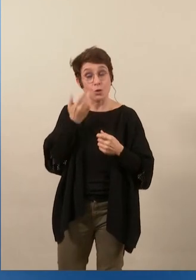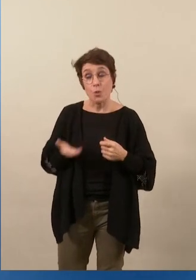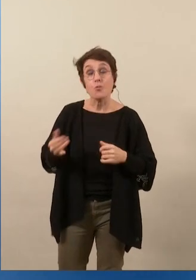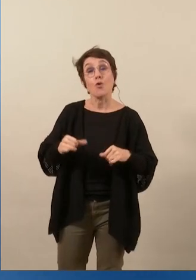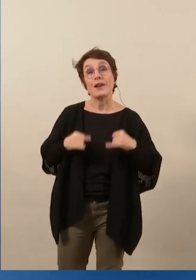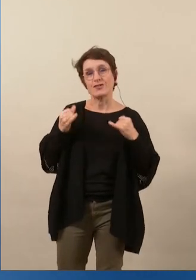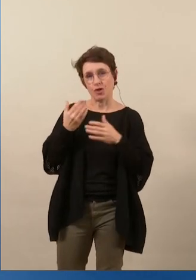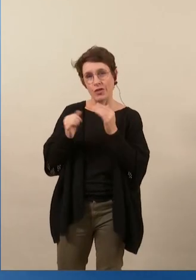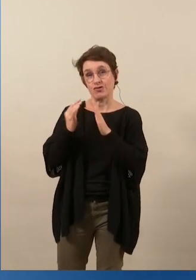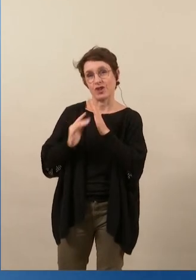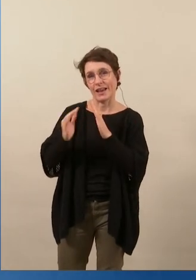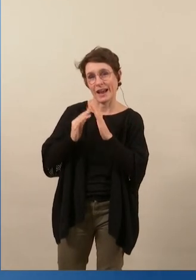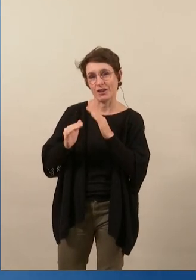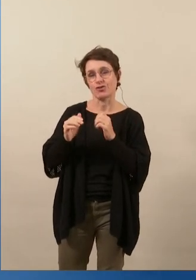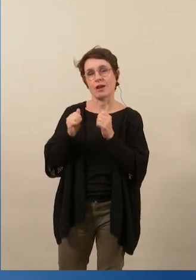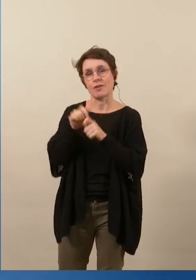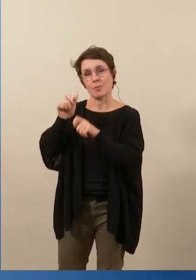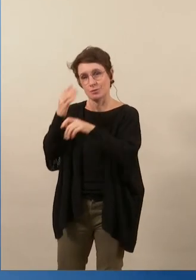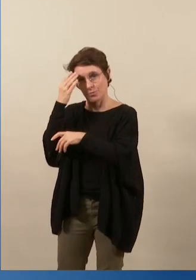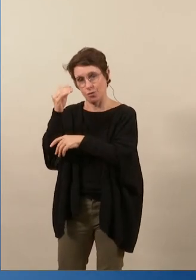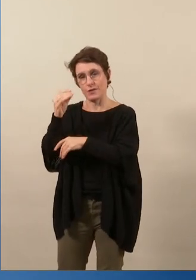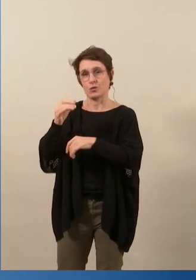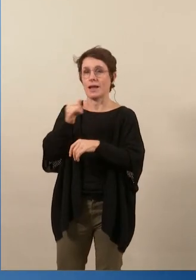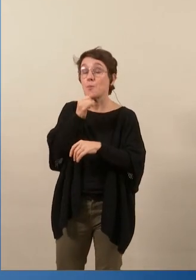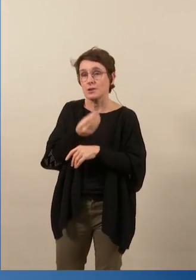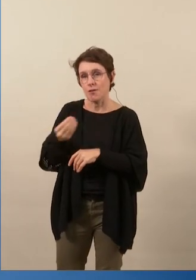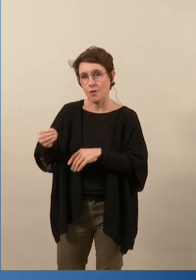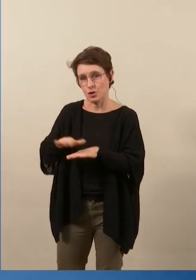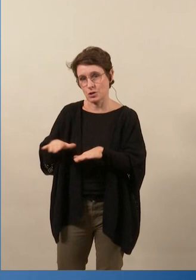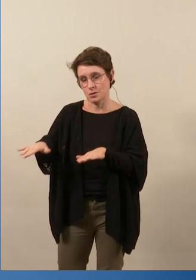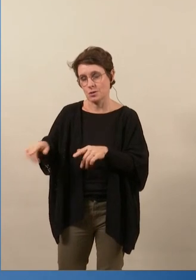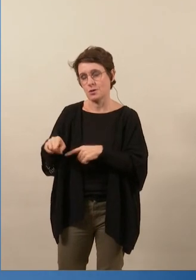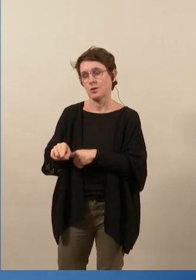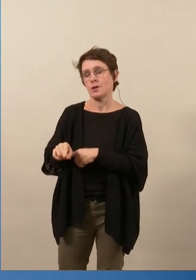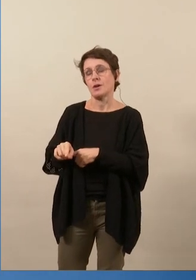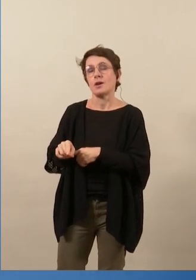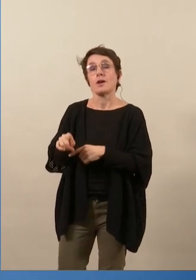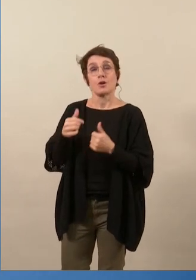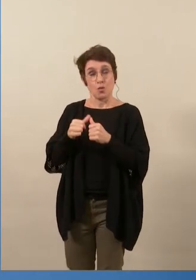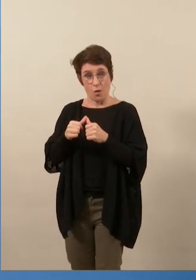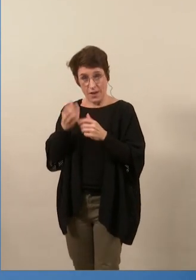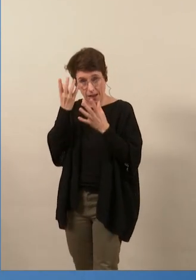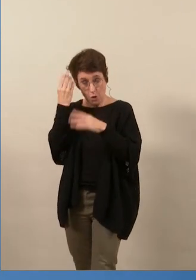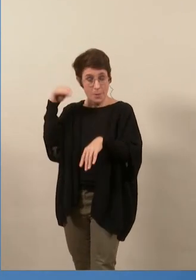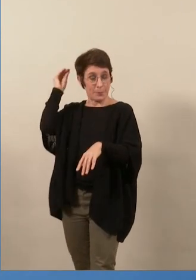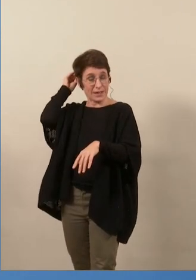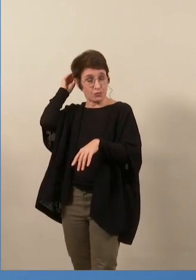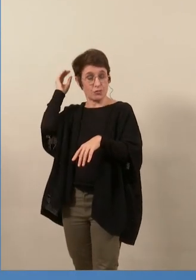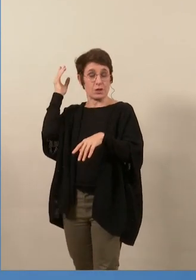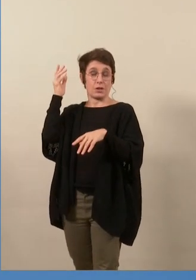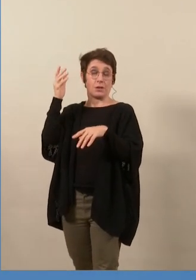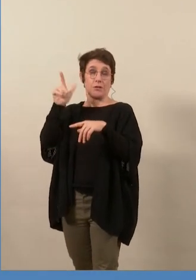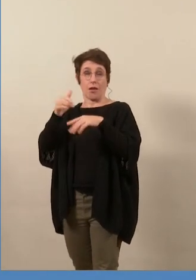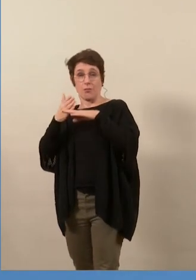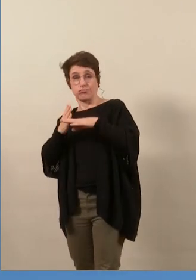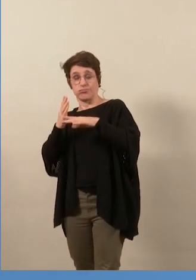crèches et des professionnels de la petite enfance car si on veut faire bouger les choses combattre les préjugés sexistes et de genre mieux vaut agir le plus